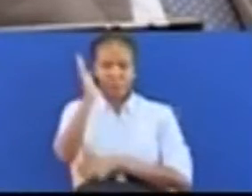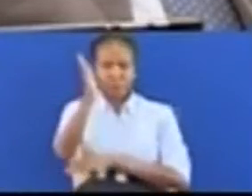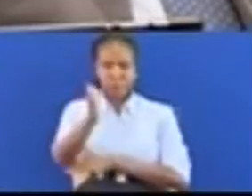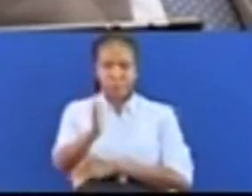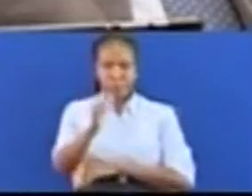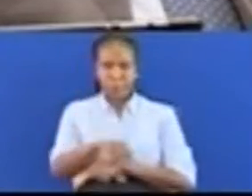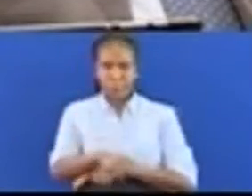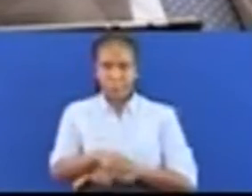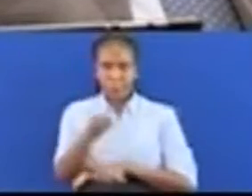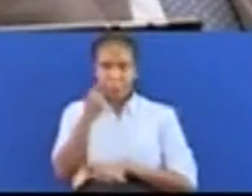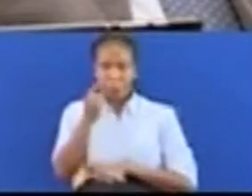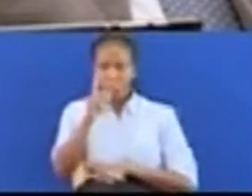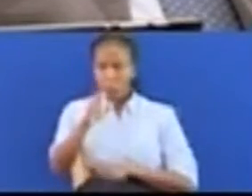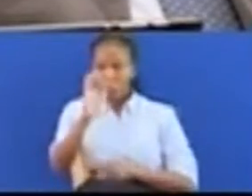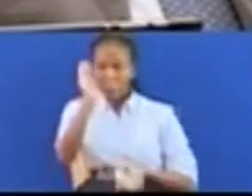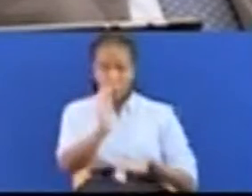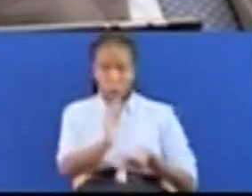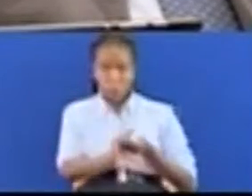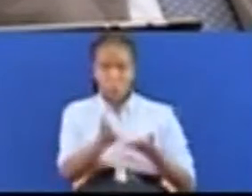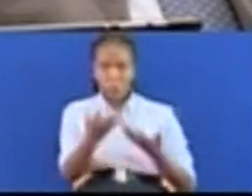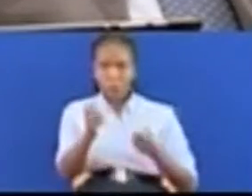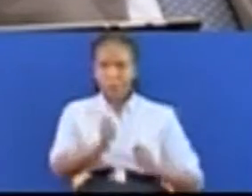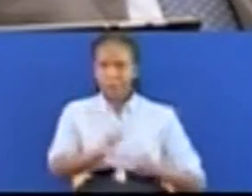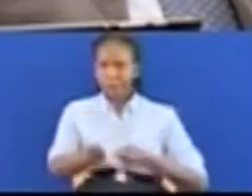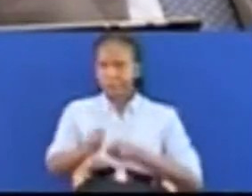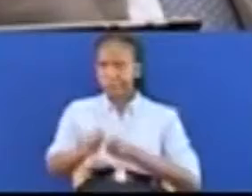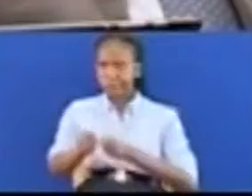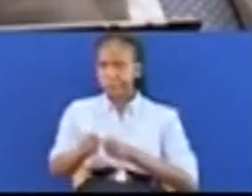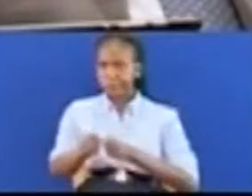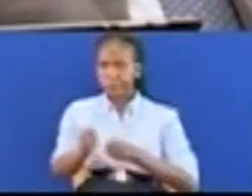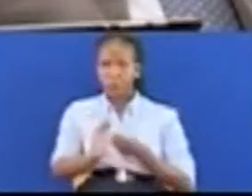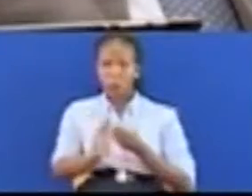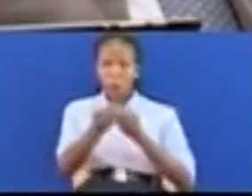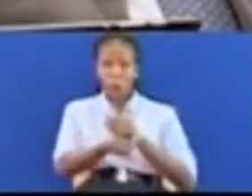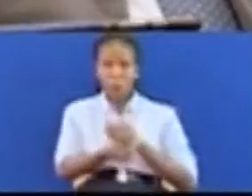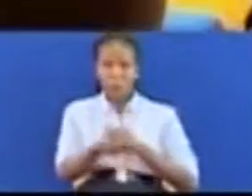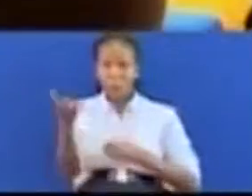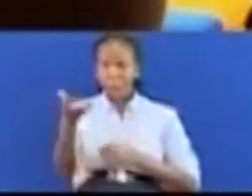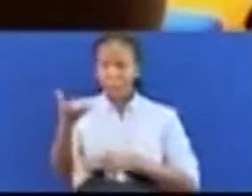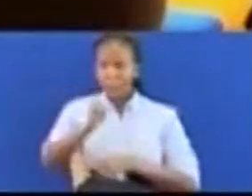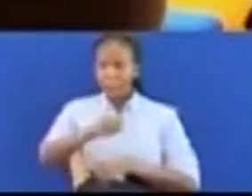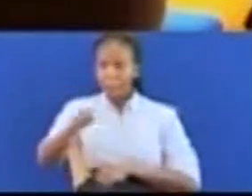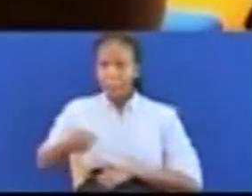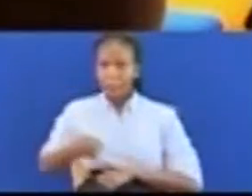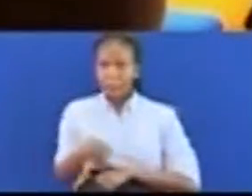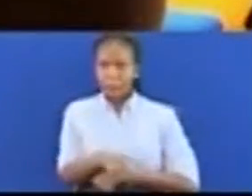Na mapu tu kurek bisha Ili kuwe kula jamiiforums na usta wa jamiiforums